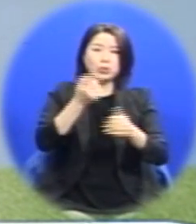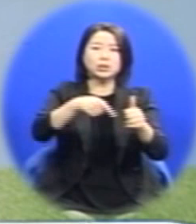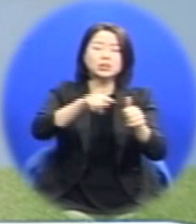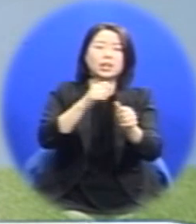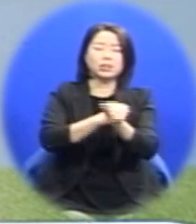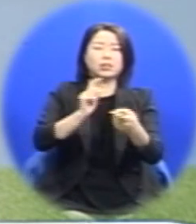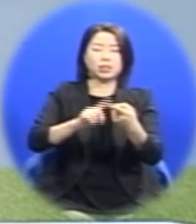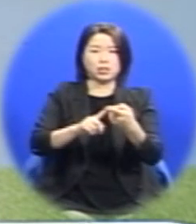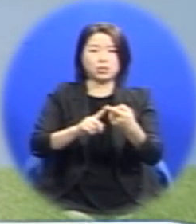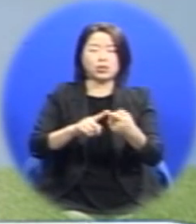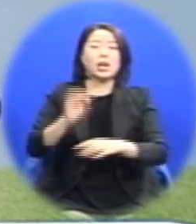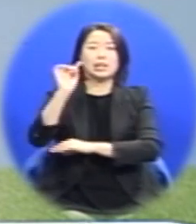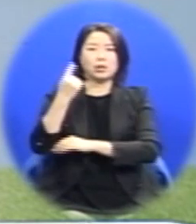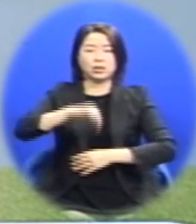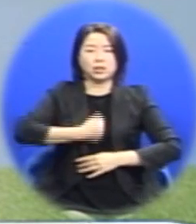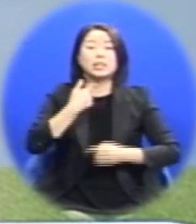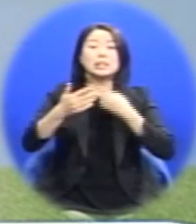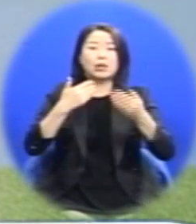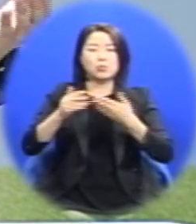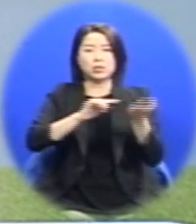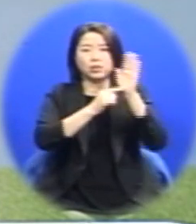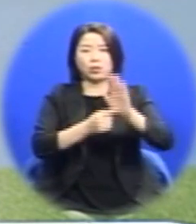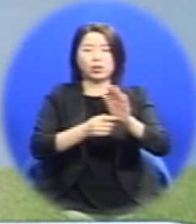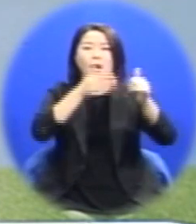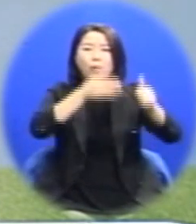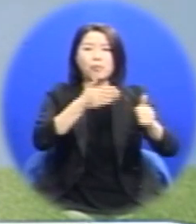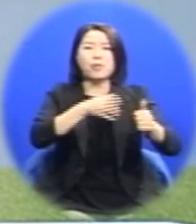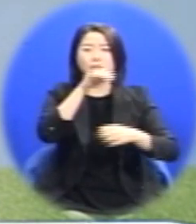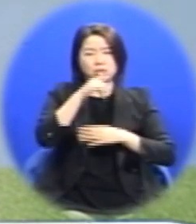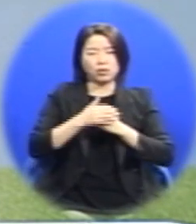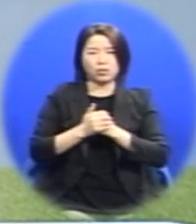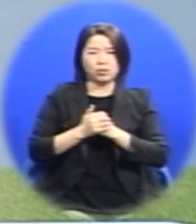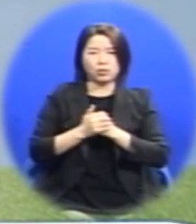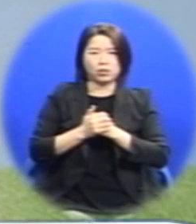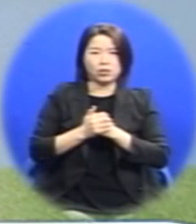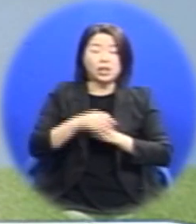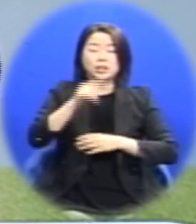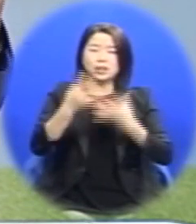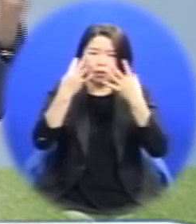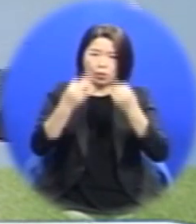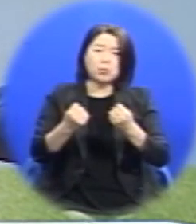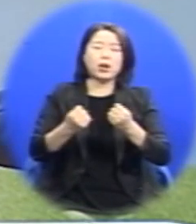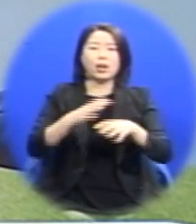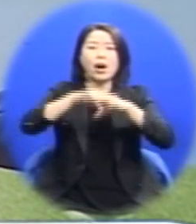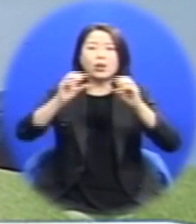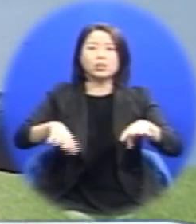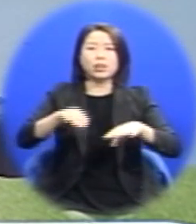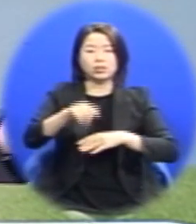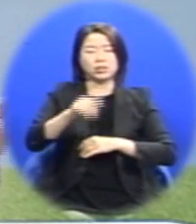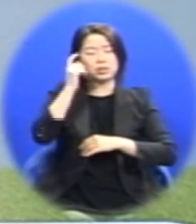의지하는 것에 대해서 다윗이 자기 경험에서 나오는 권면을 하고 있습니다. 그게 얼마나 헛된